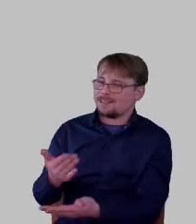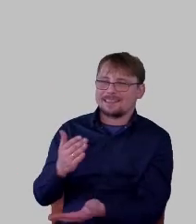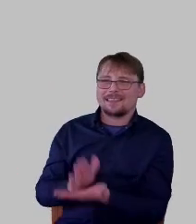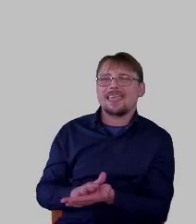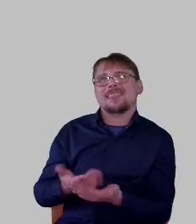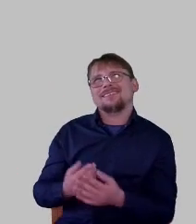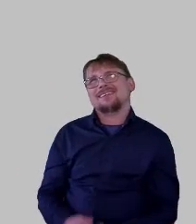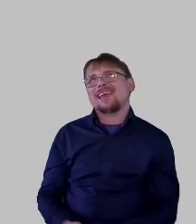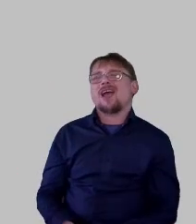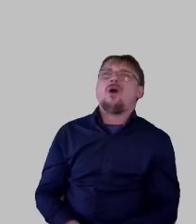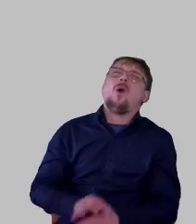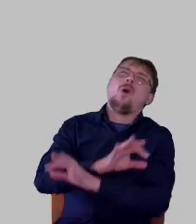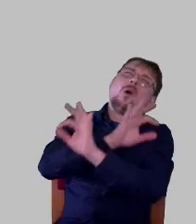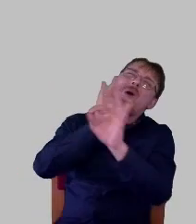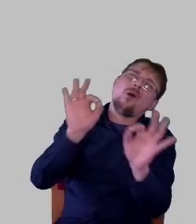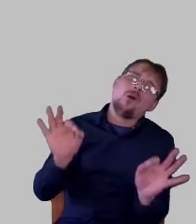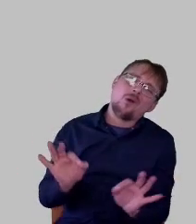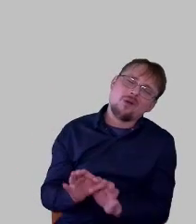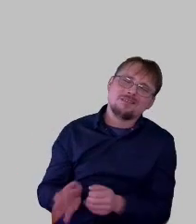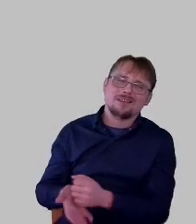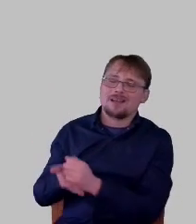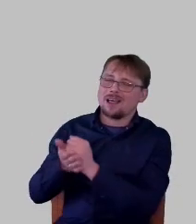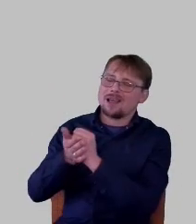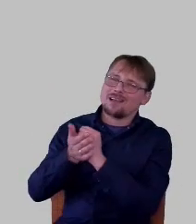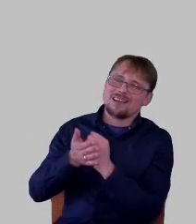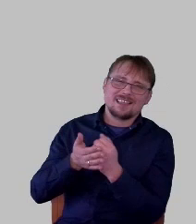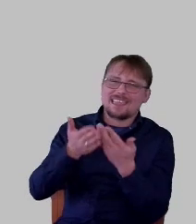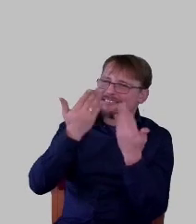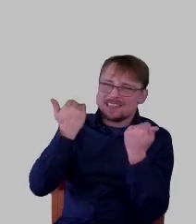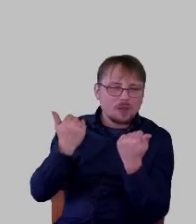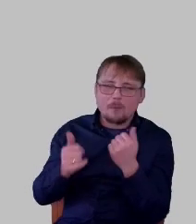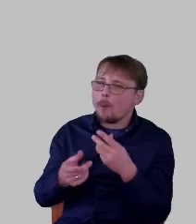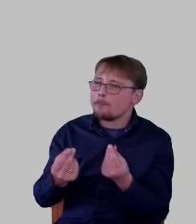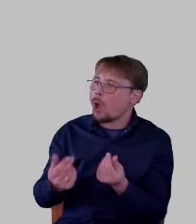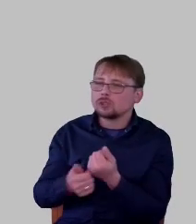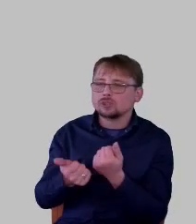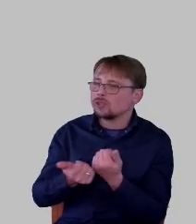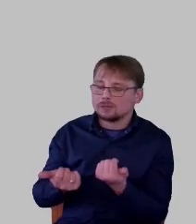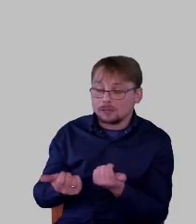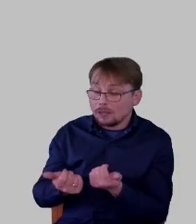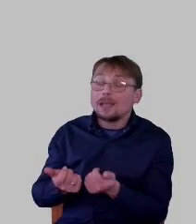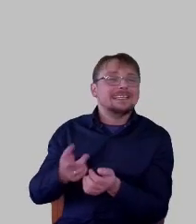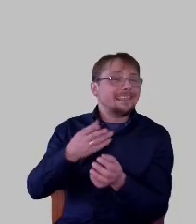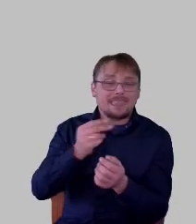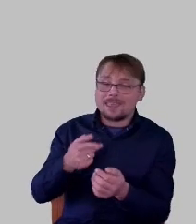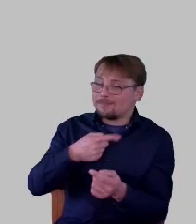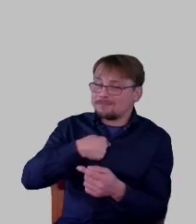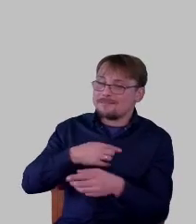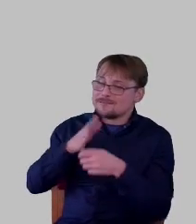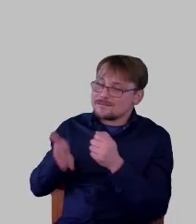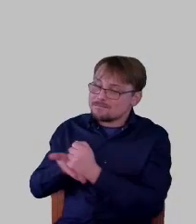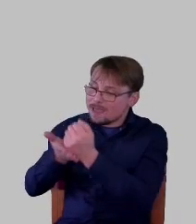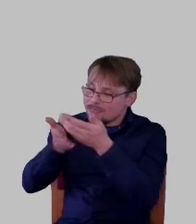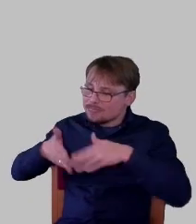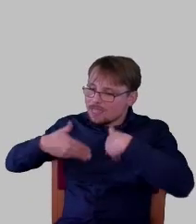wsparcia, tylko wsparcie dla dziecka ukierunkowane na to, że to dziecko rzeczywiście zaczyna lepiej funkcjonować. I my w tym